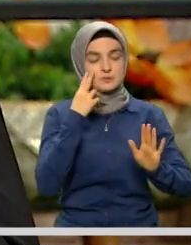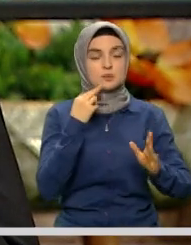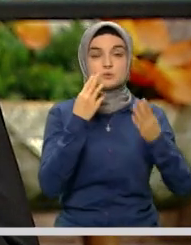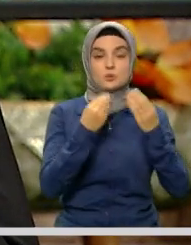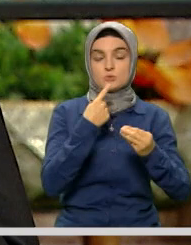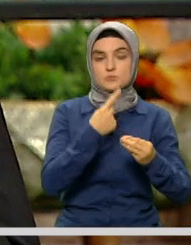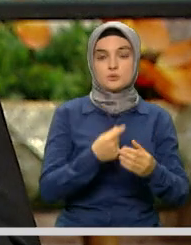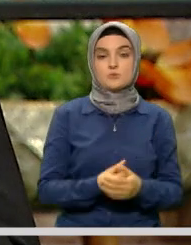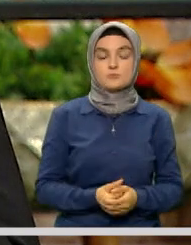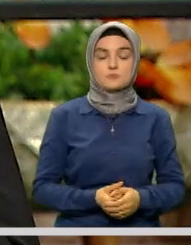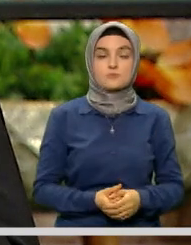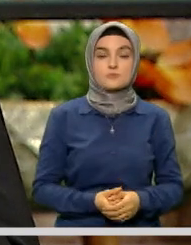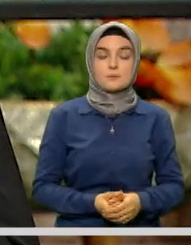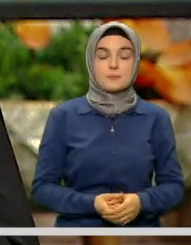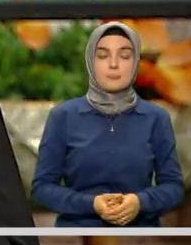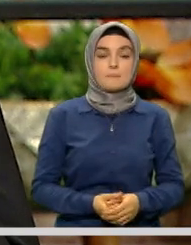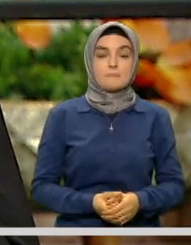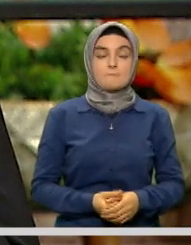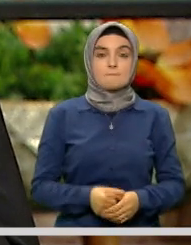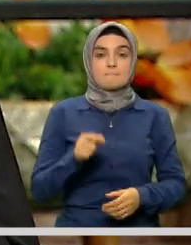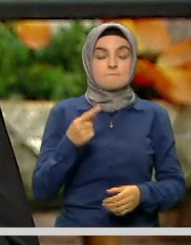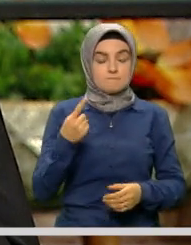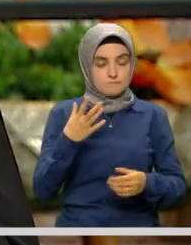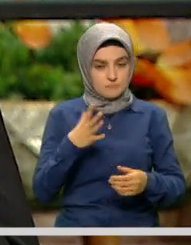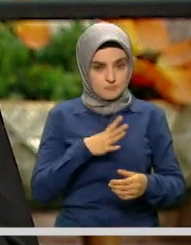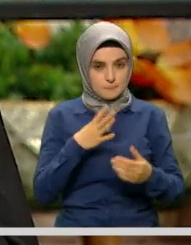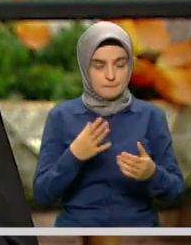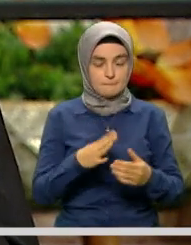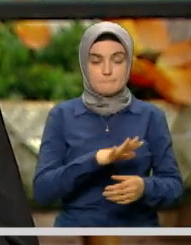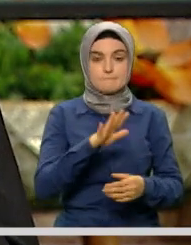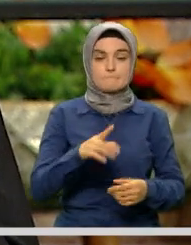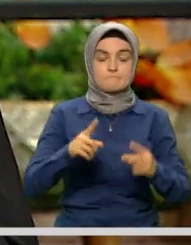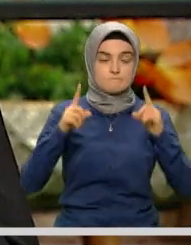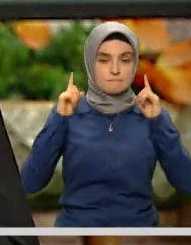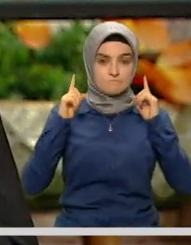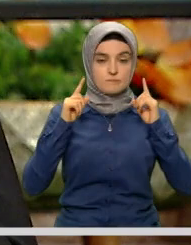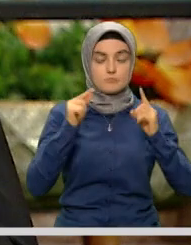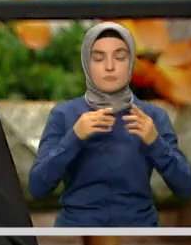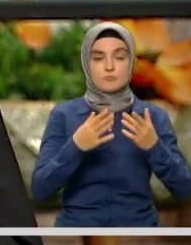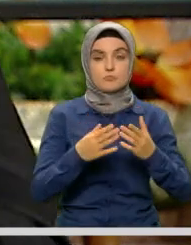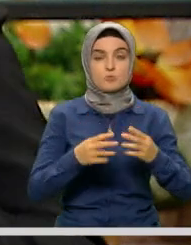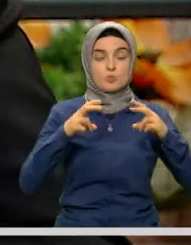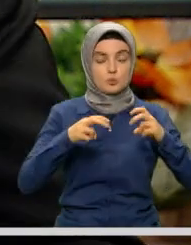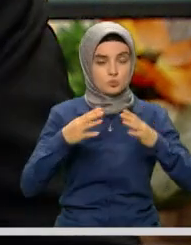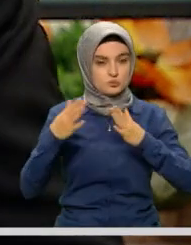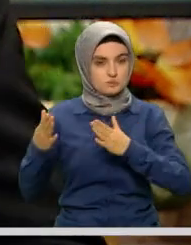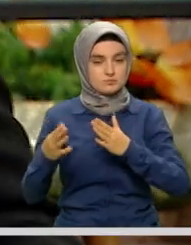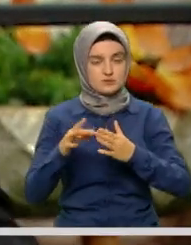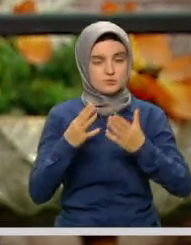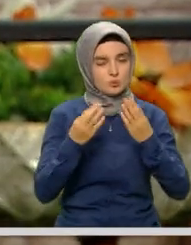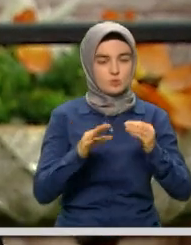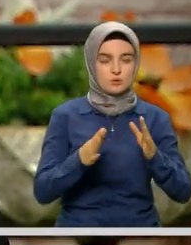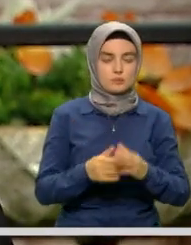Yani burada aslında şöyle bir şey var. Hani her tevbe, tabii konudan konuya geçmiş gibi oluyoruz ama